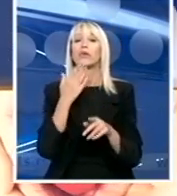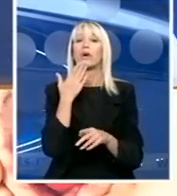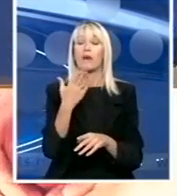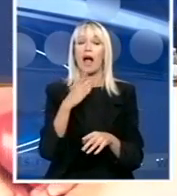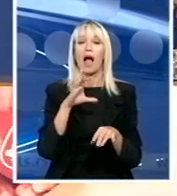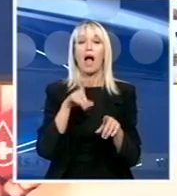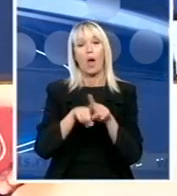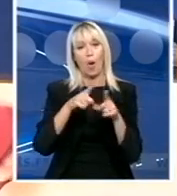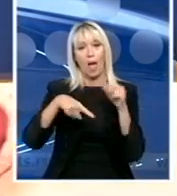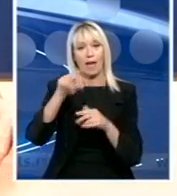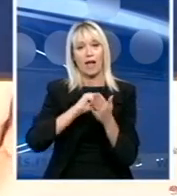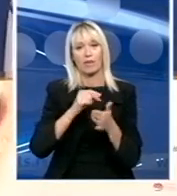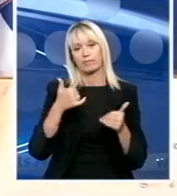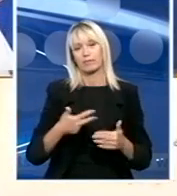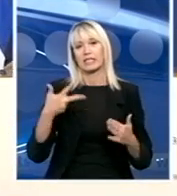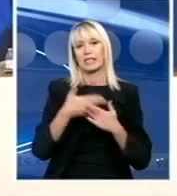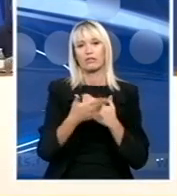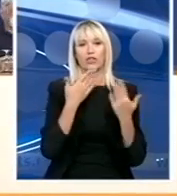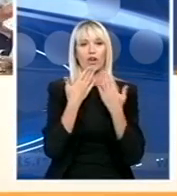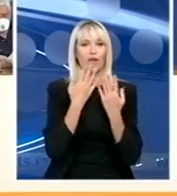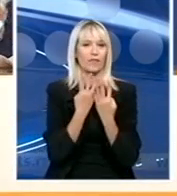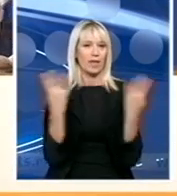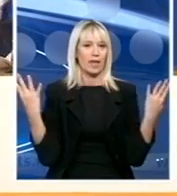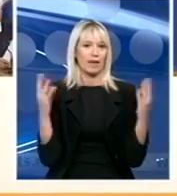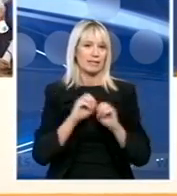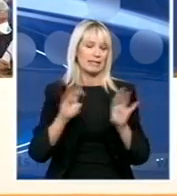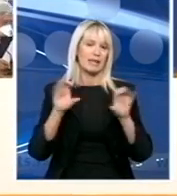današnja konferencija za medije završena. Hvala.